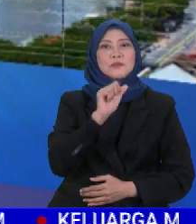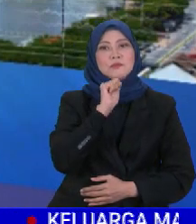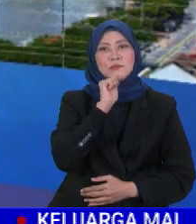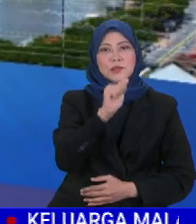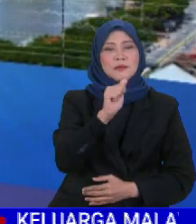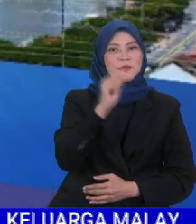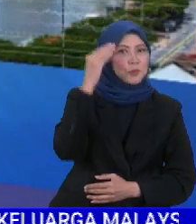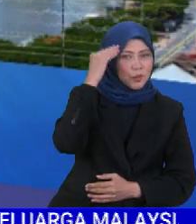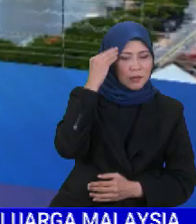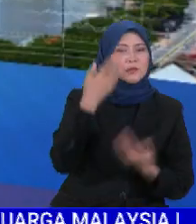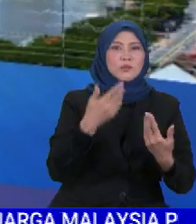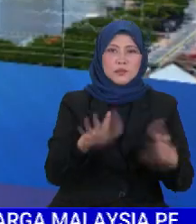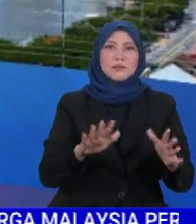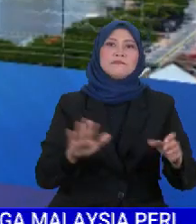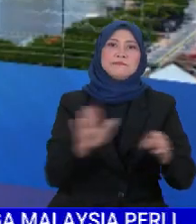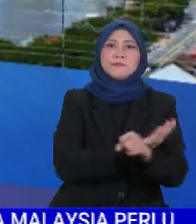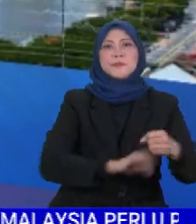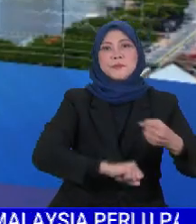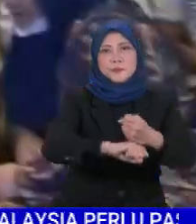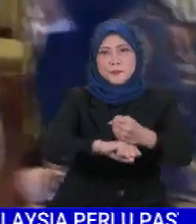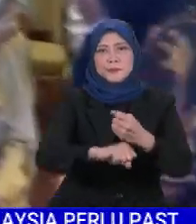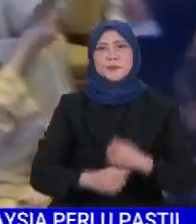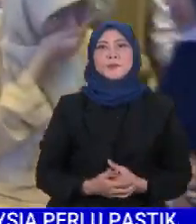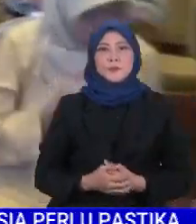putra telah dipenuhi.